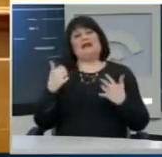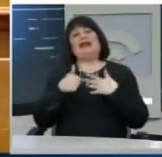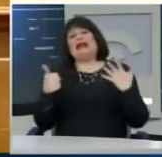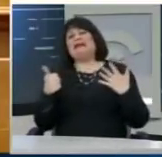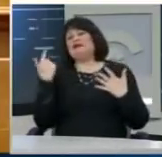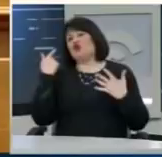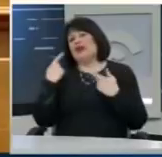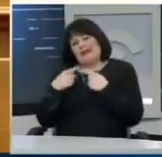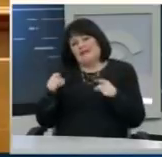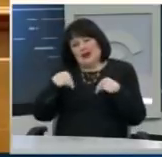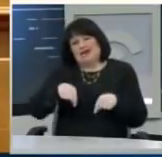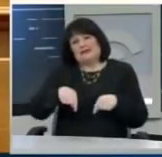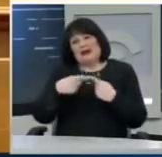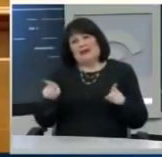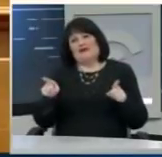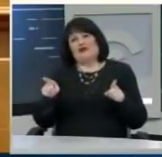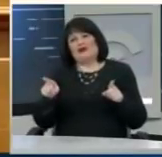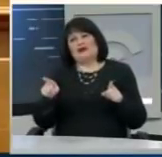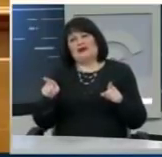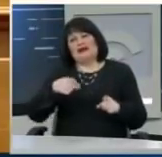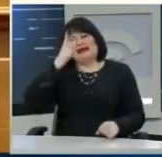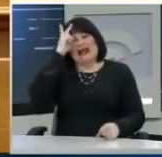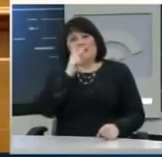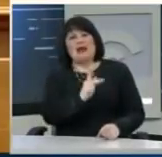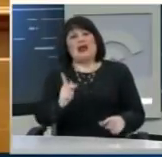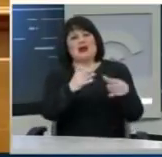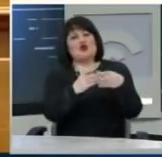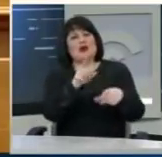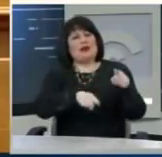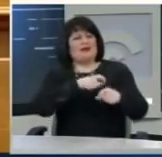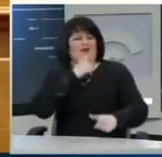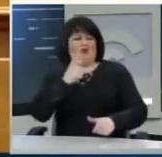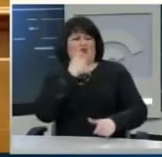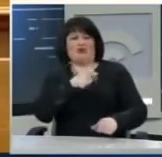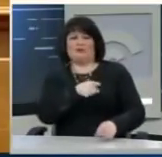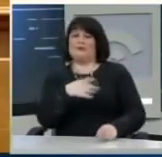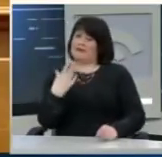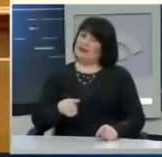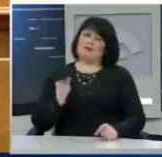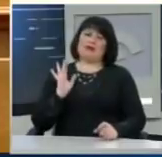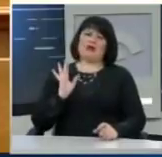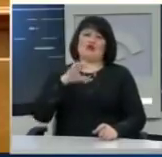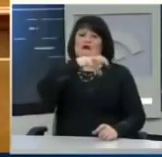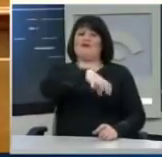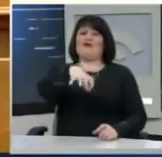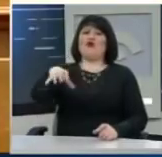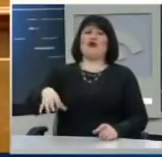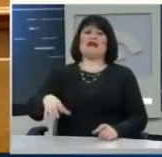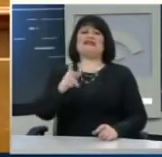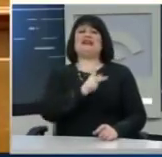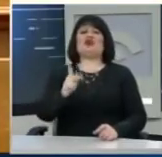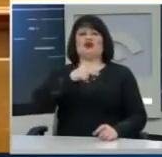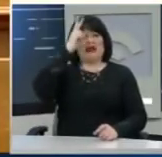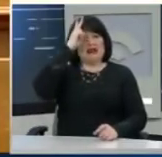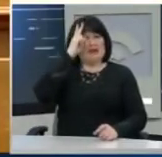1995-96, και μέσα στην ίδια τη γερμανική κοινωνία. Ήδη υπάρχουν φορείς της γερμανικής κοινωνίας των πολιτών